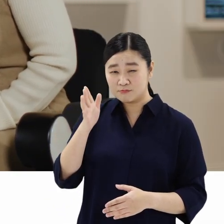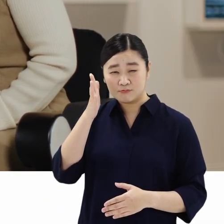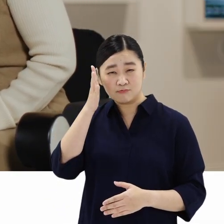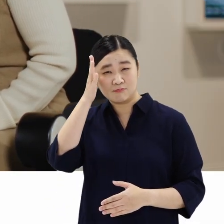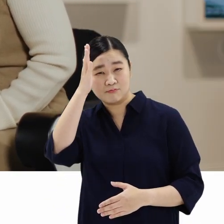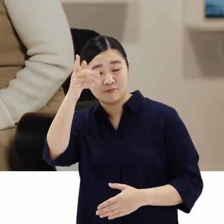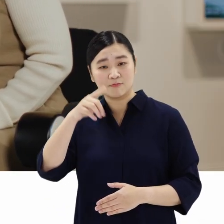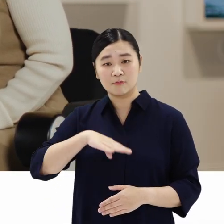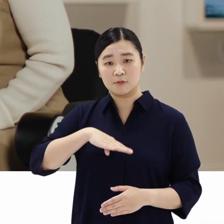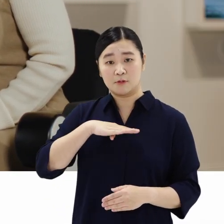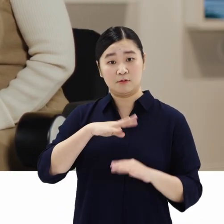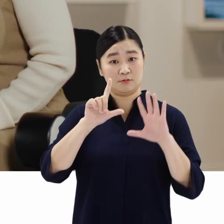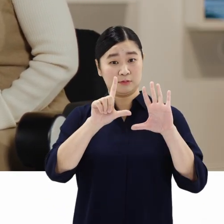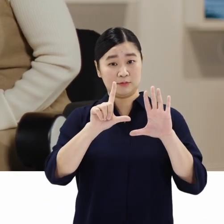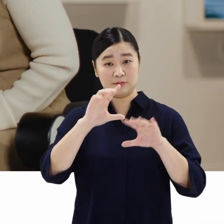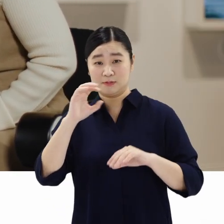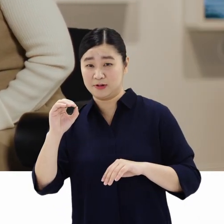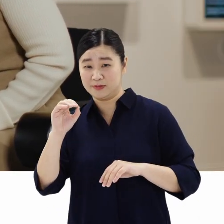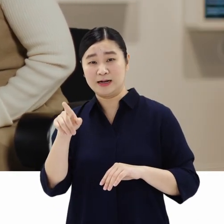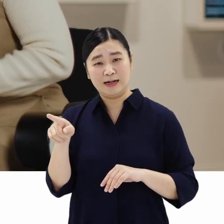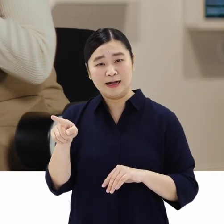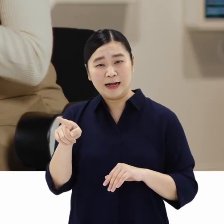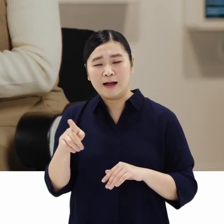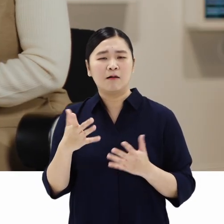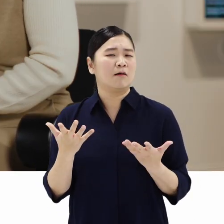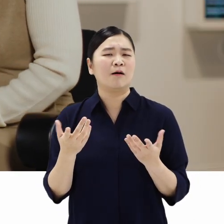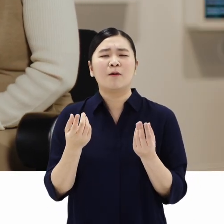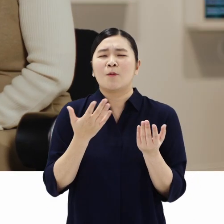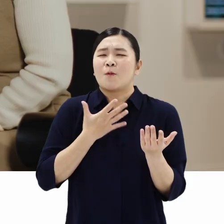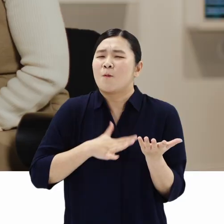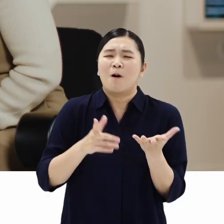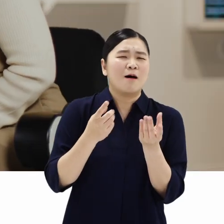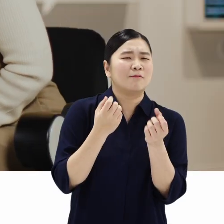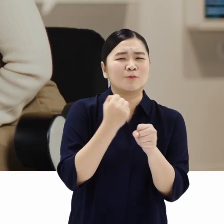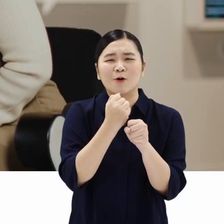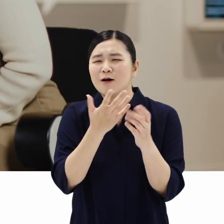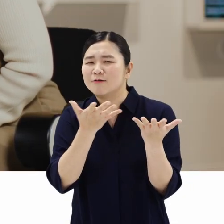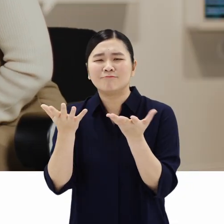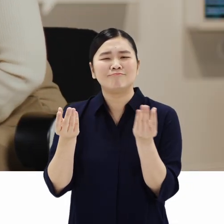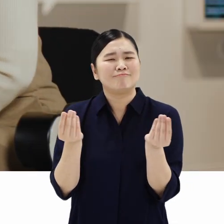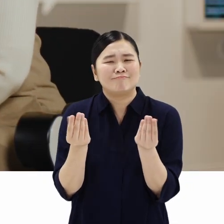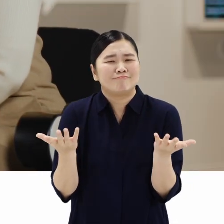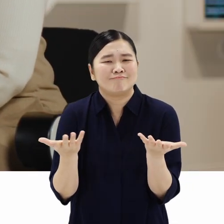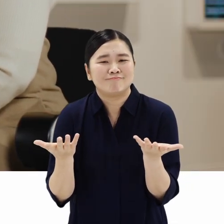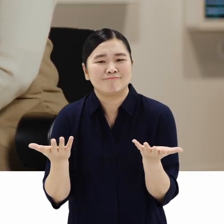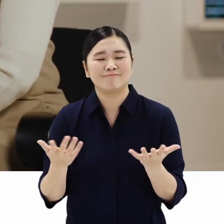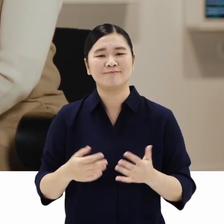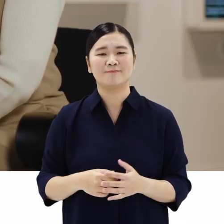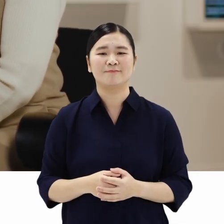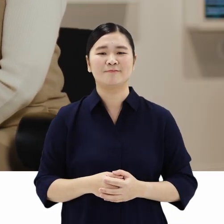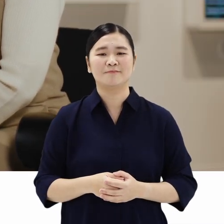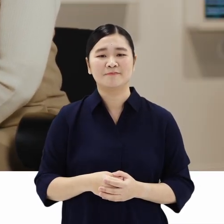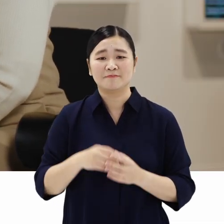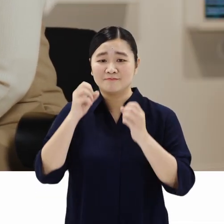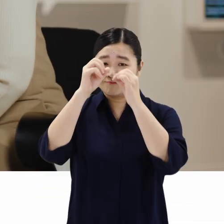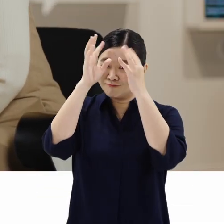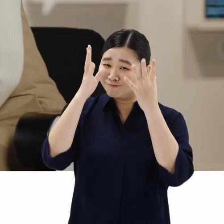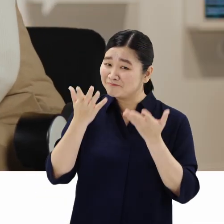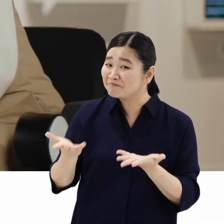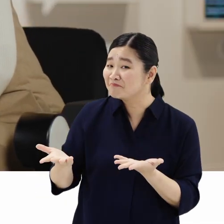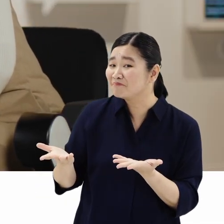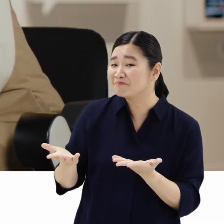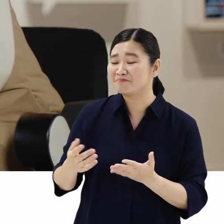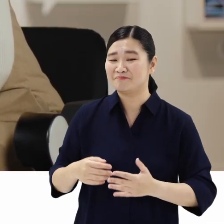70歳になった時、将来やりたいことは何かな？想像してご